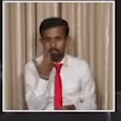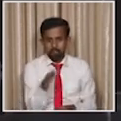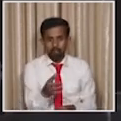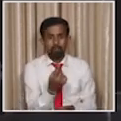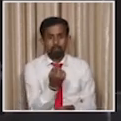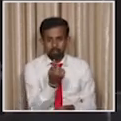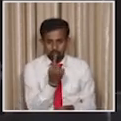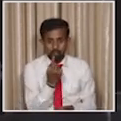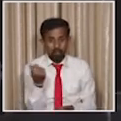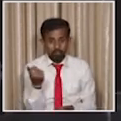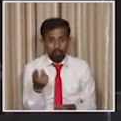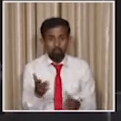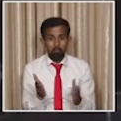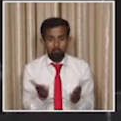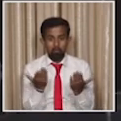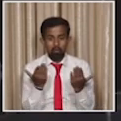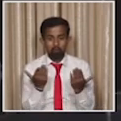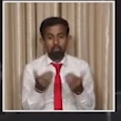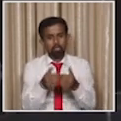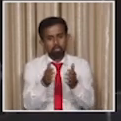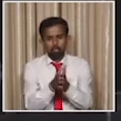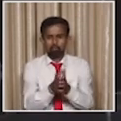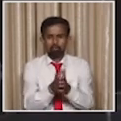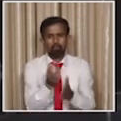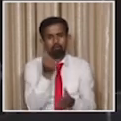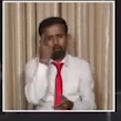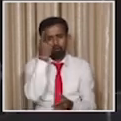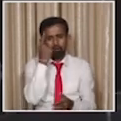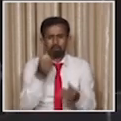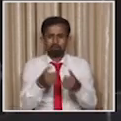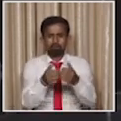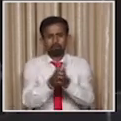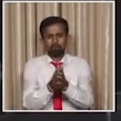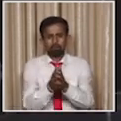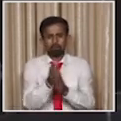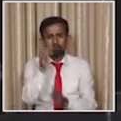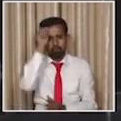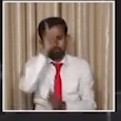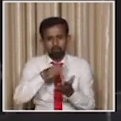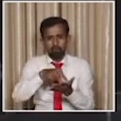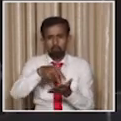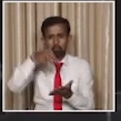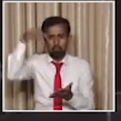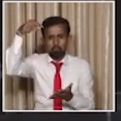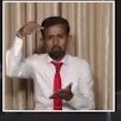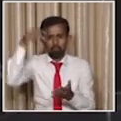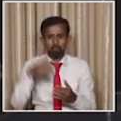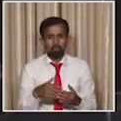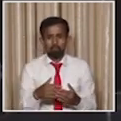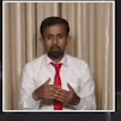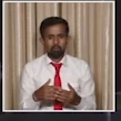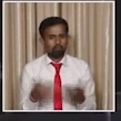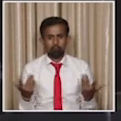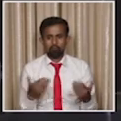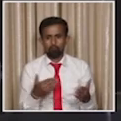කියනවා ඒගොල්ලෝ ඒක කරන්නේ ඒගොල්ලොන්ගේ තියෙන මතවාදයට. ඒගොල්ලන්ට ස්වර්ගයට යන්න ඕන නිසා. නැතුව මේ වෙන හේතුවකට